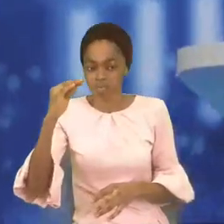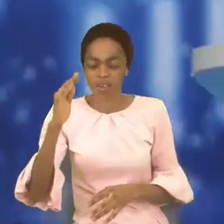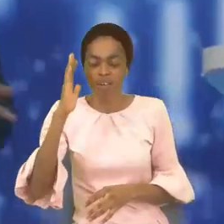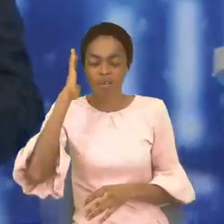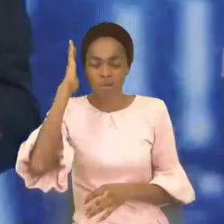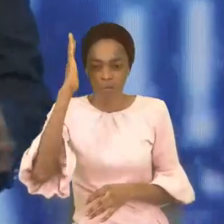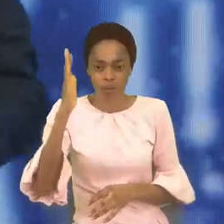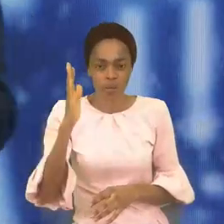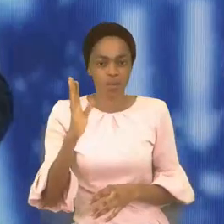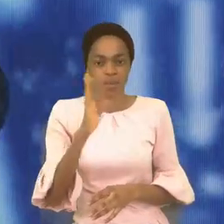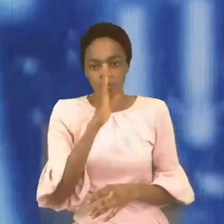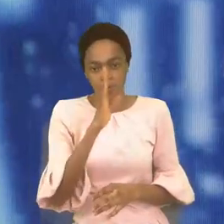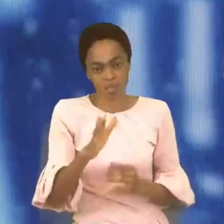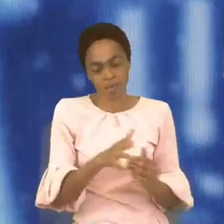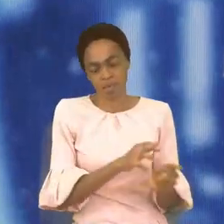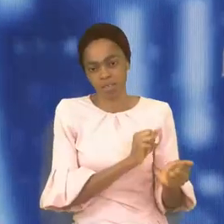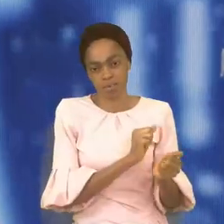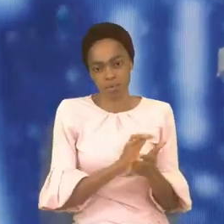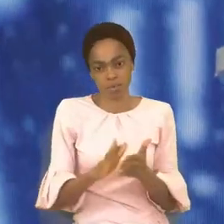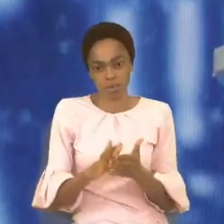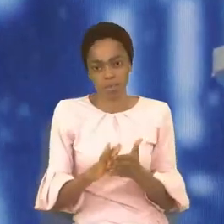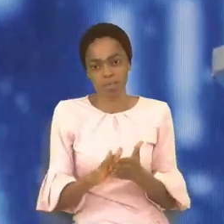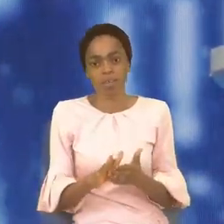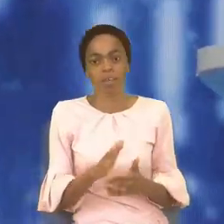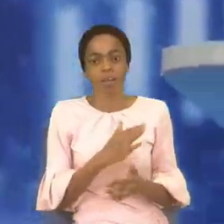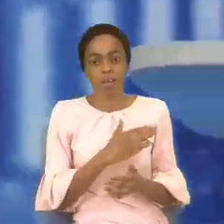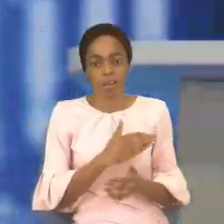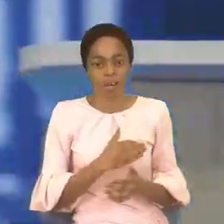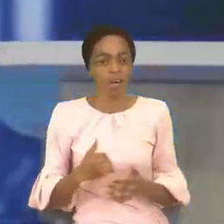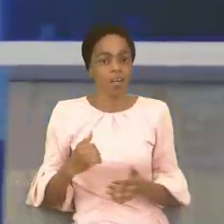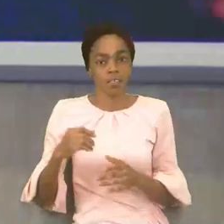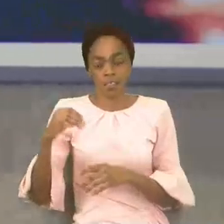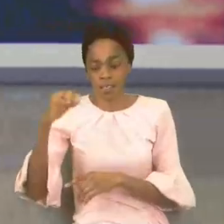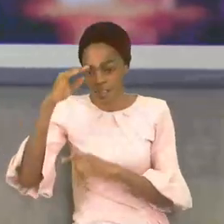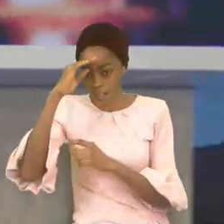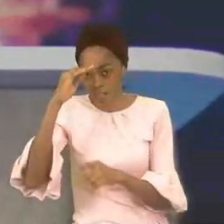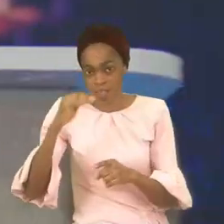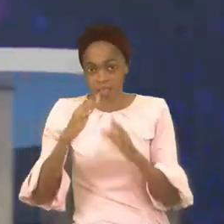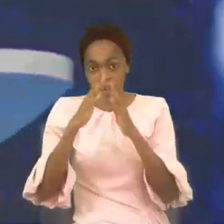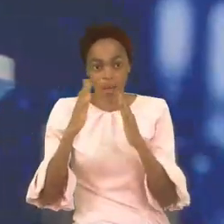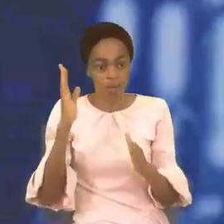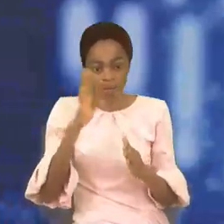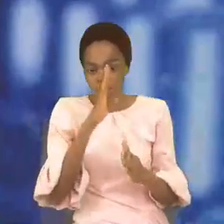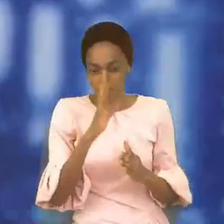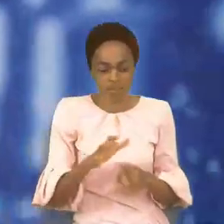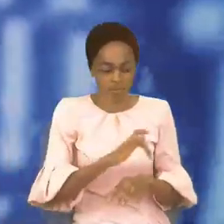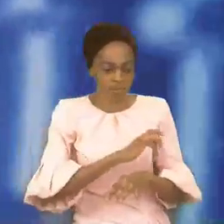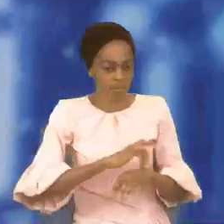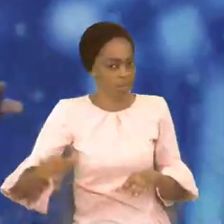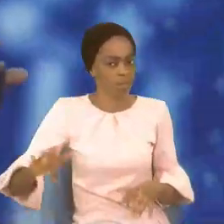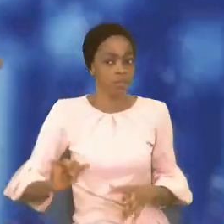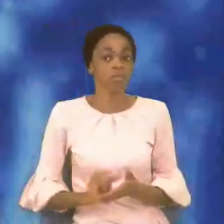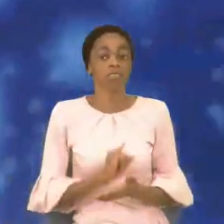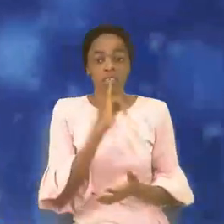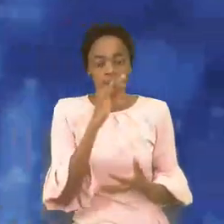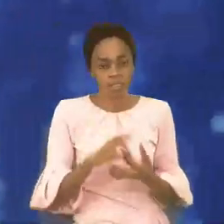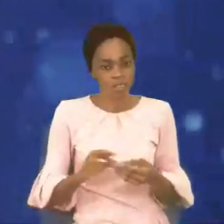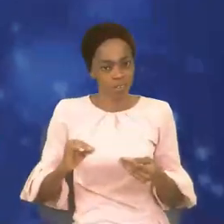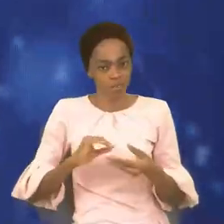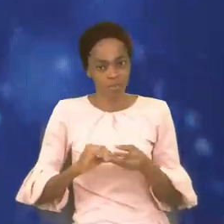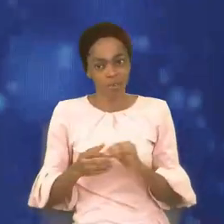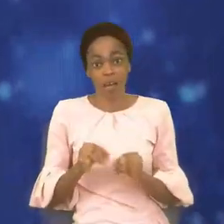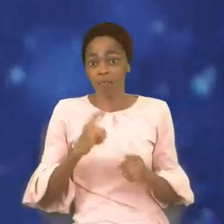sera détruit. Et sa maison donc mise en pièces. Ça, c'est l'histoire. Et de